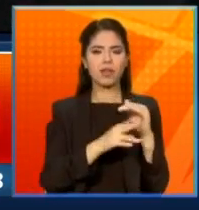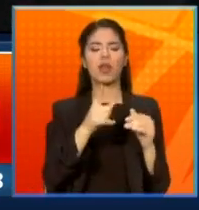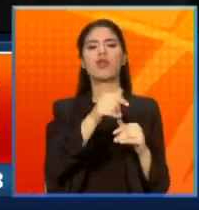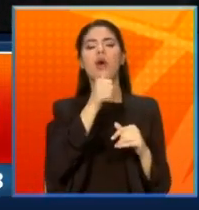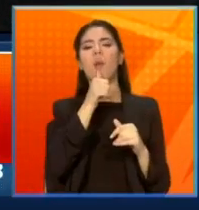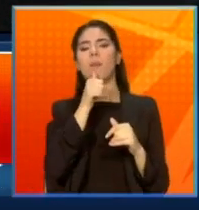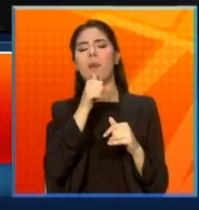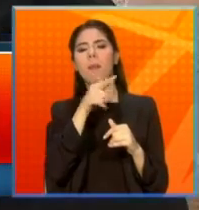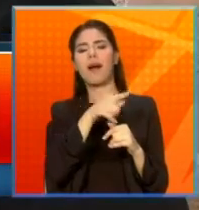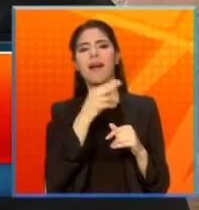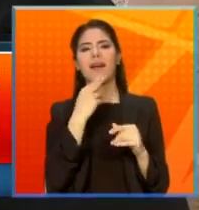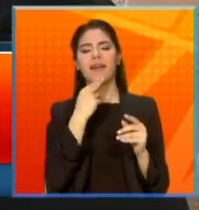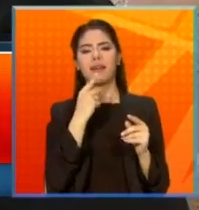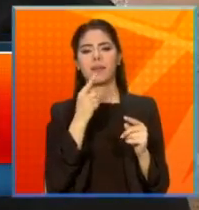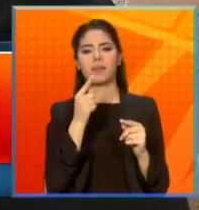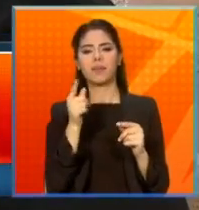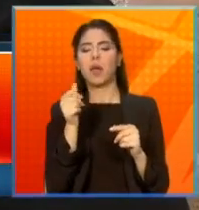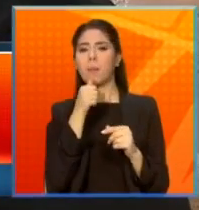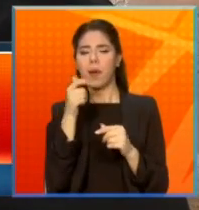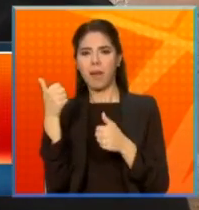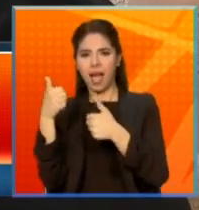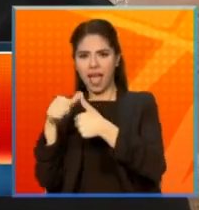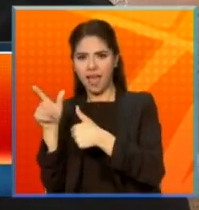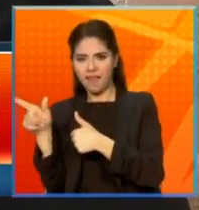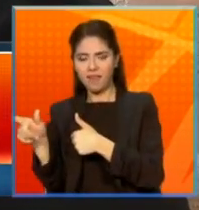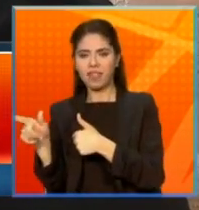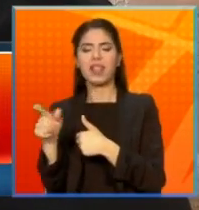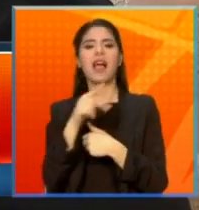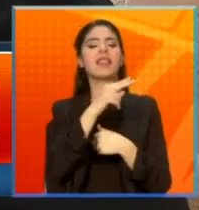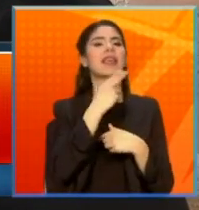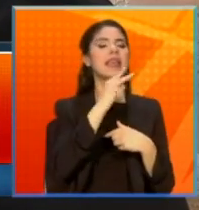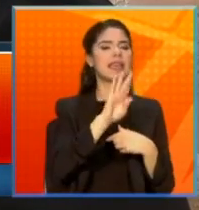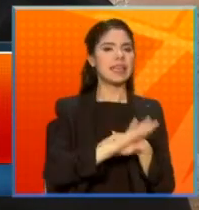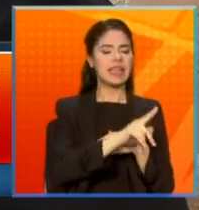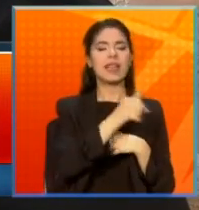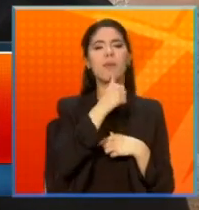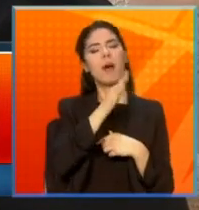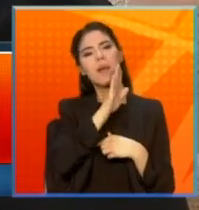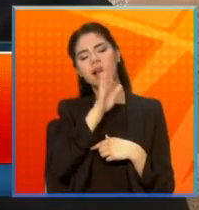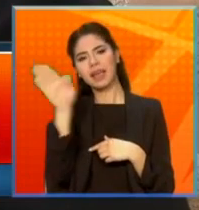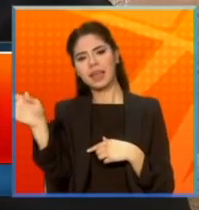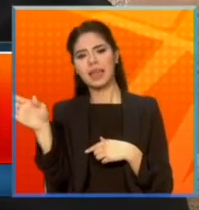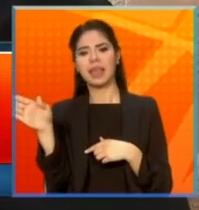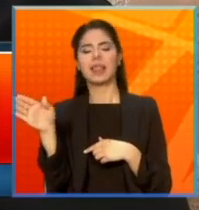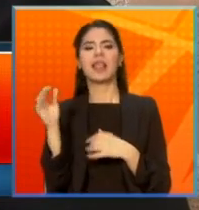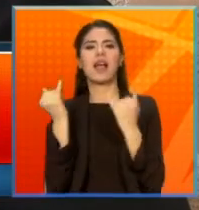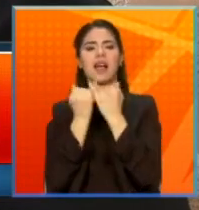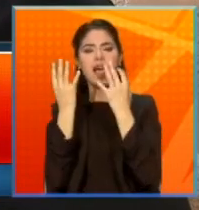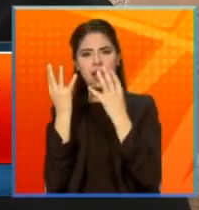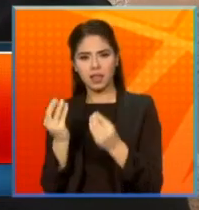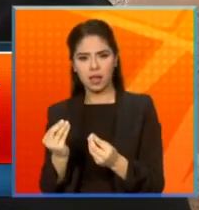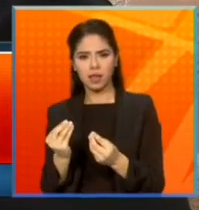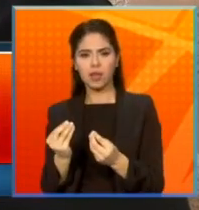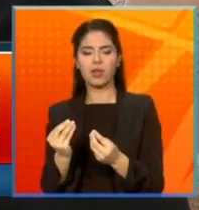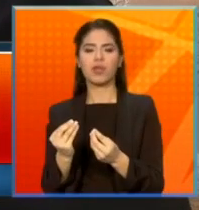babasının yanında kalmaya başladı. Babası evlenince Hande babasının yanına gitti, kardeşi oldu. Çok normal tabii